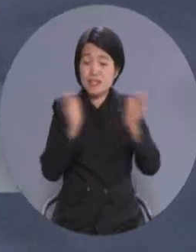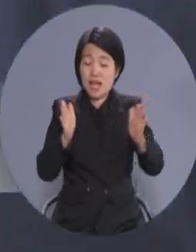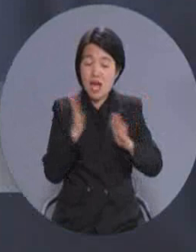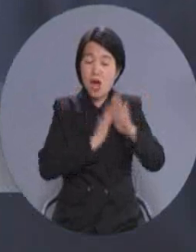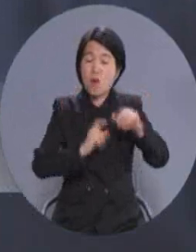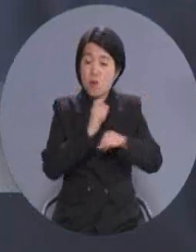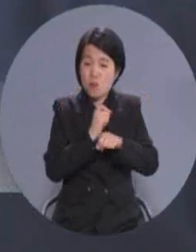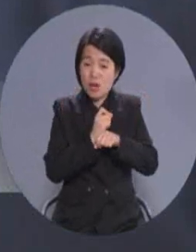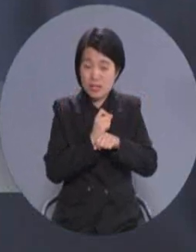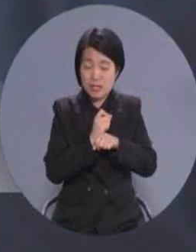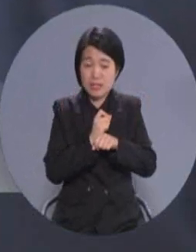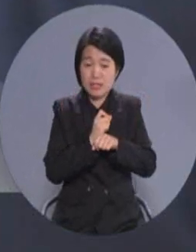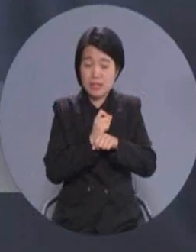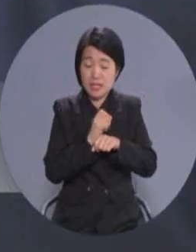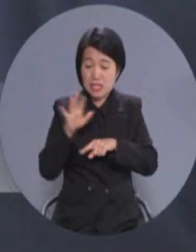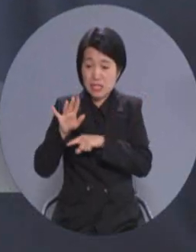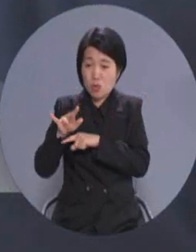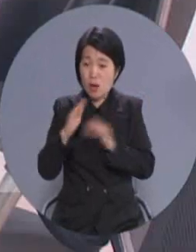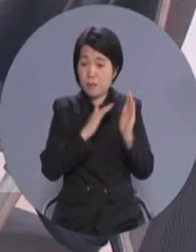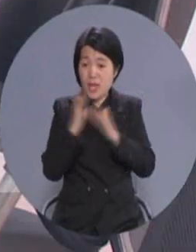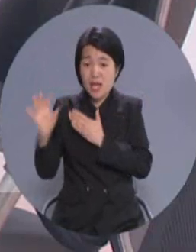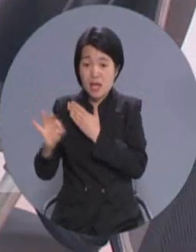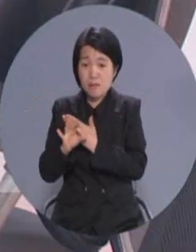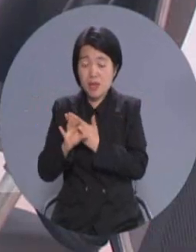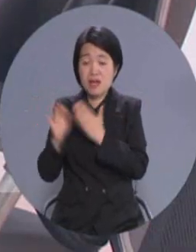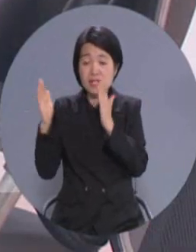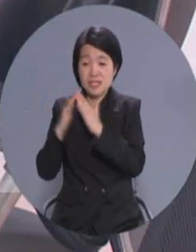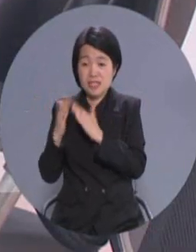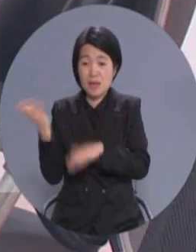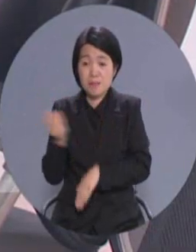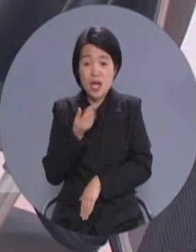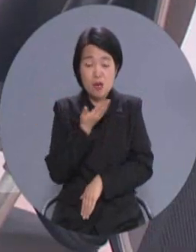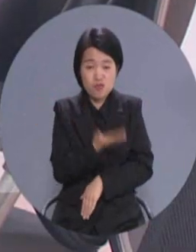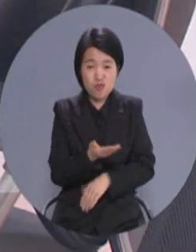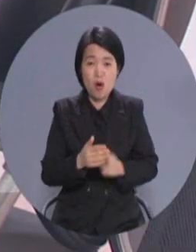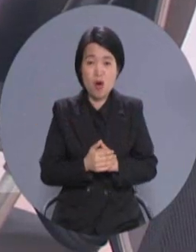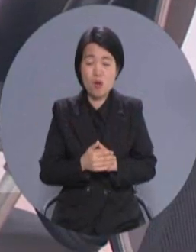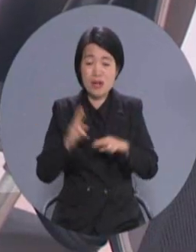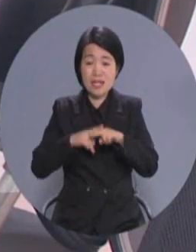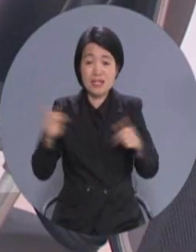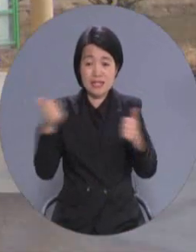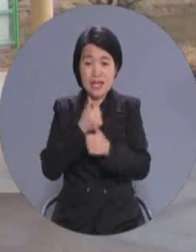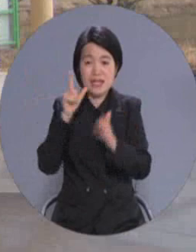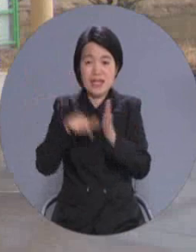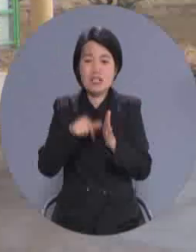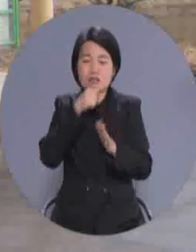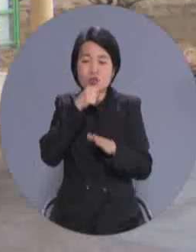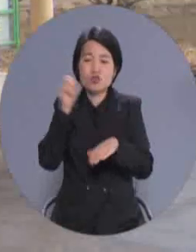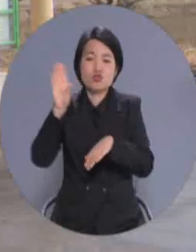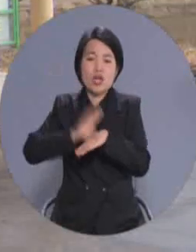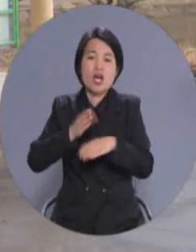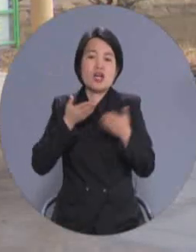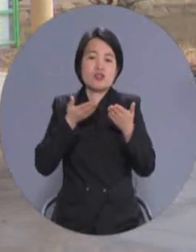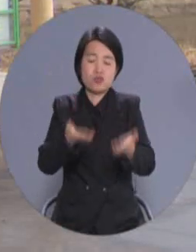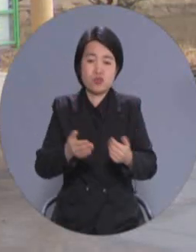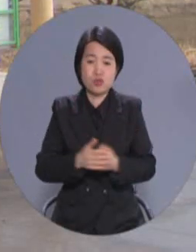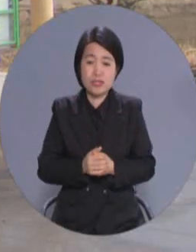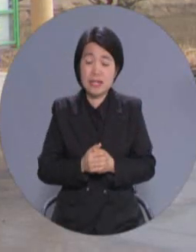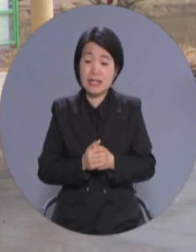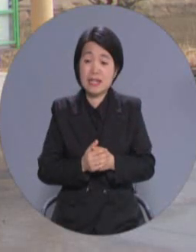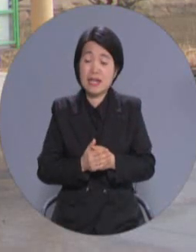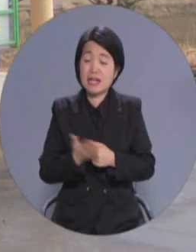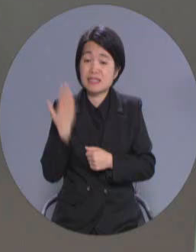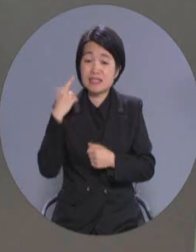공무원에게 단독주택을 무상으로 빌려주고 인사발령 가산점을 부여하는 것입니다. 지난 1월 배우자와